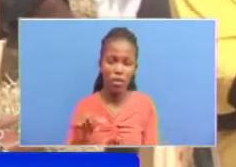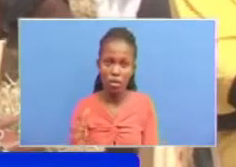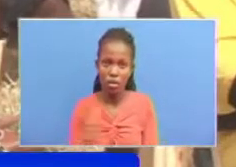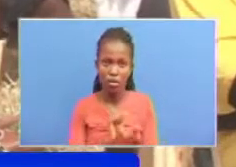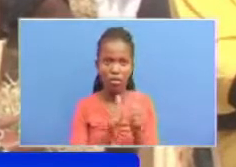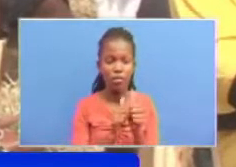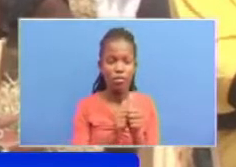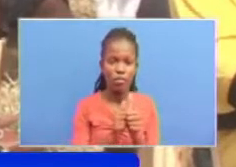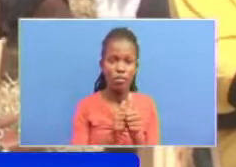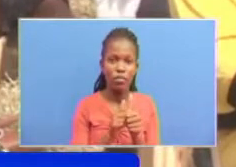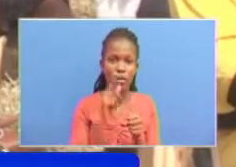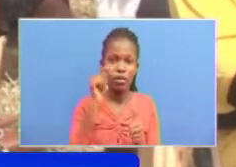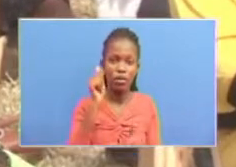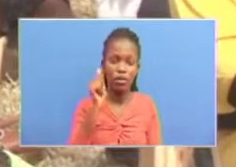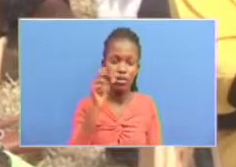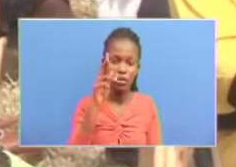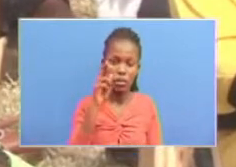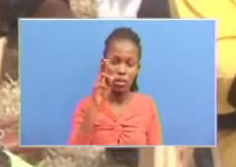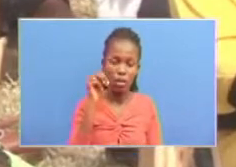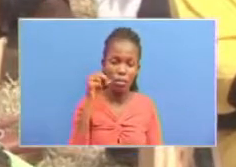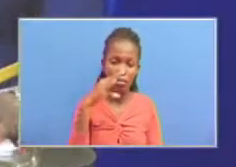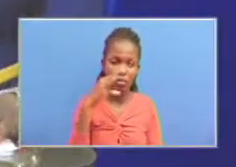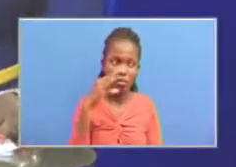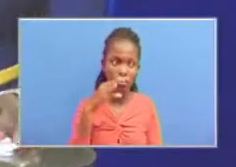ambayo inawekwa rami ni kutoka